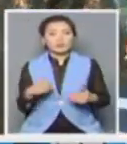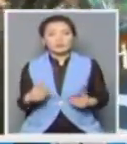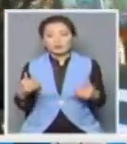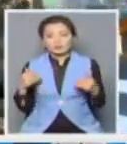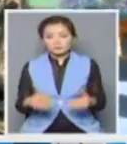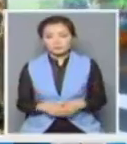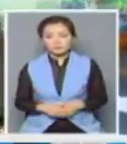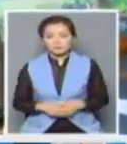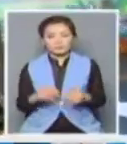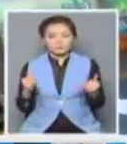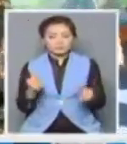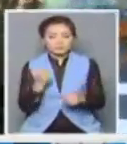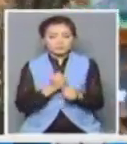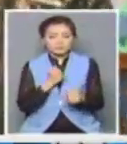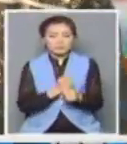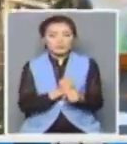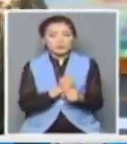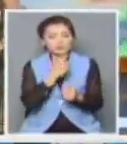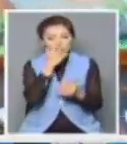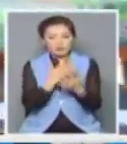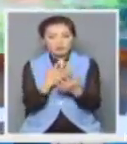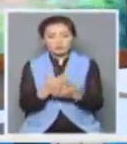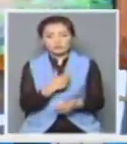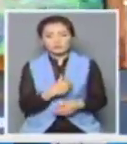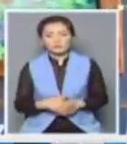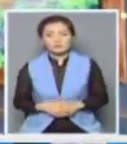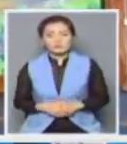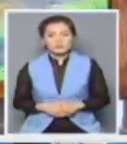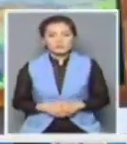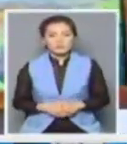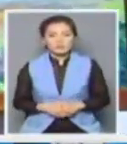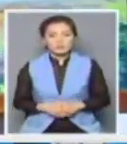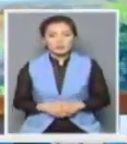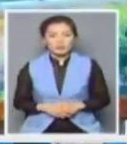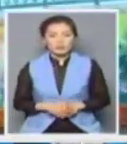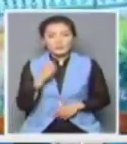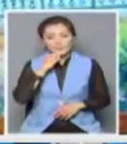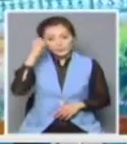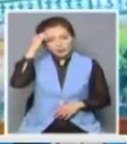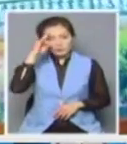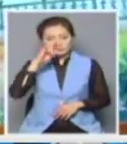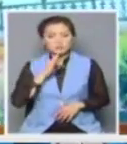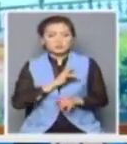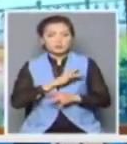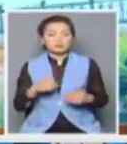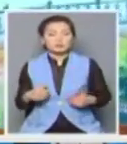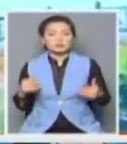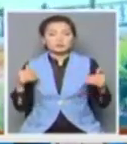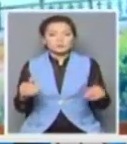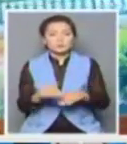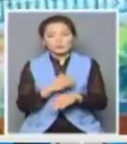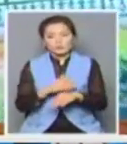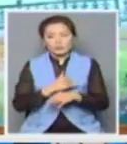болсын. Бүгінгі мына жасаған бұйымдарды таныстырып өтсеңіз. Рахмет, баршамызға қазақ еліне Наурыз мереке құтты болсын,